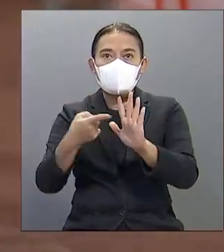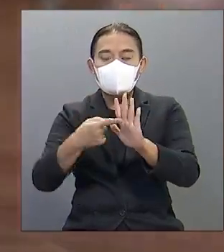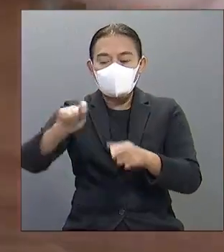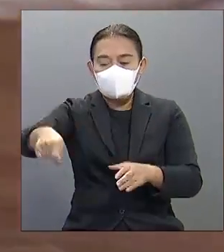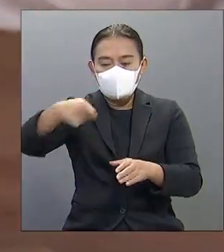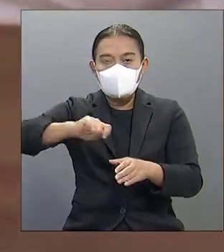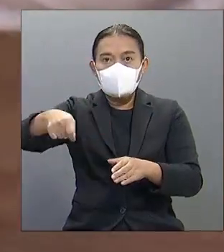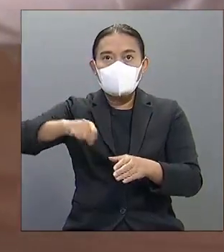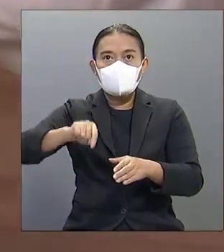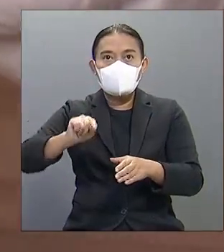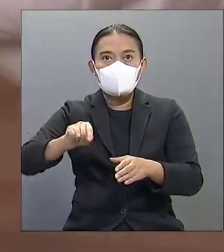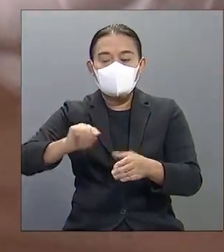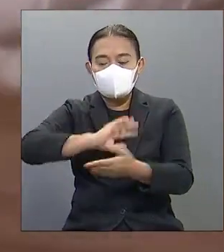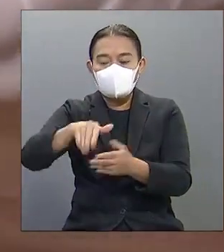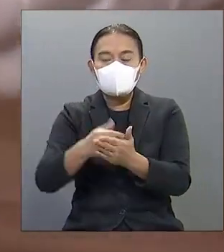คะ